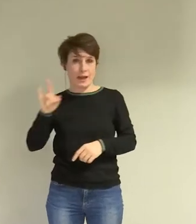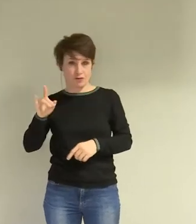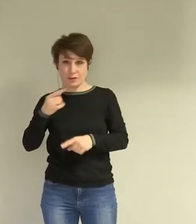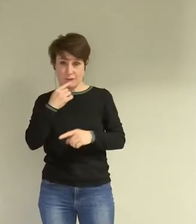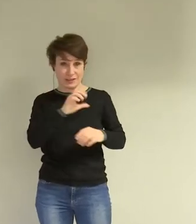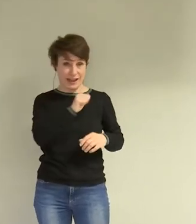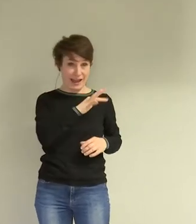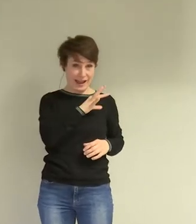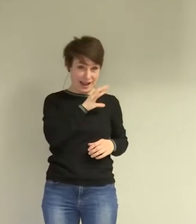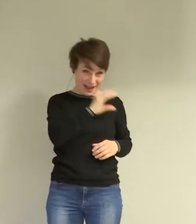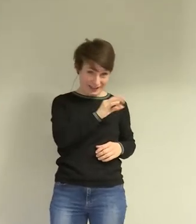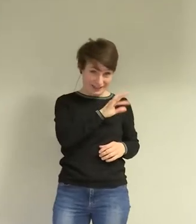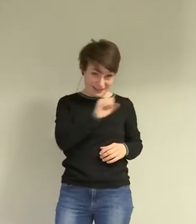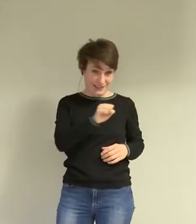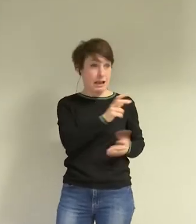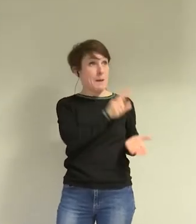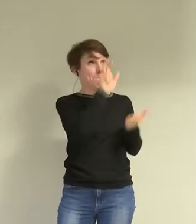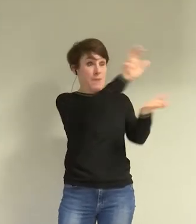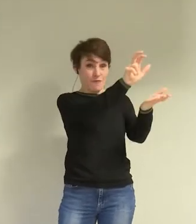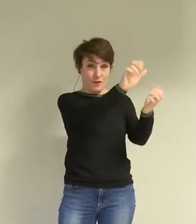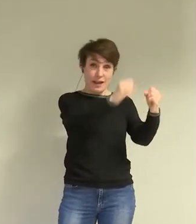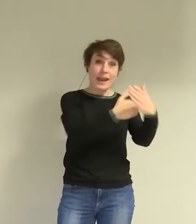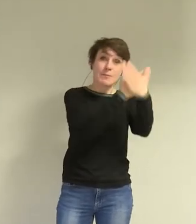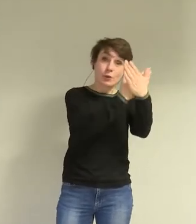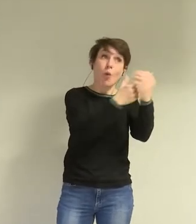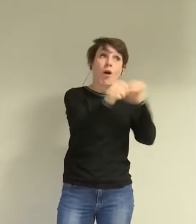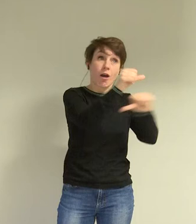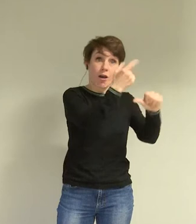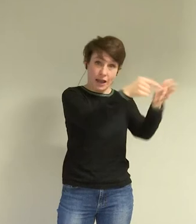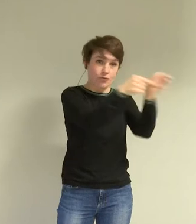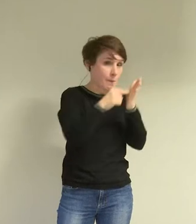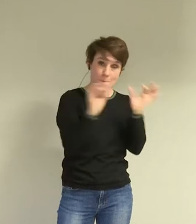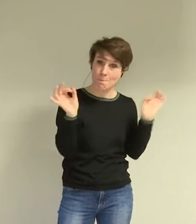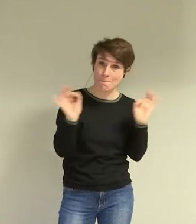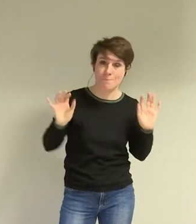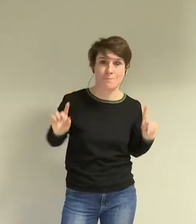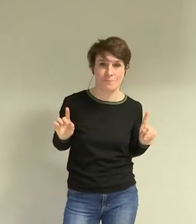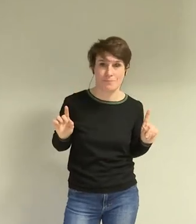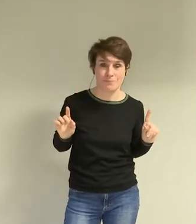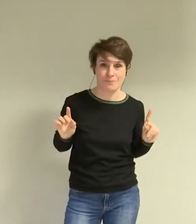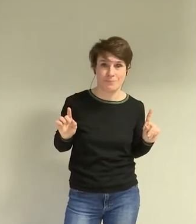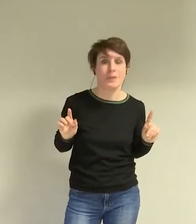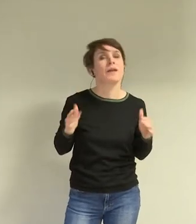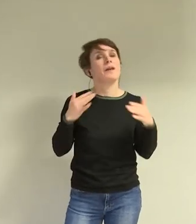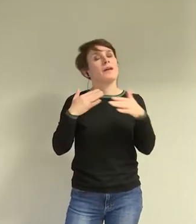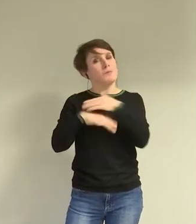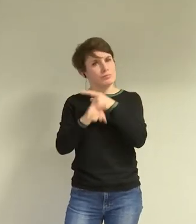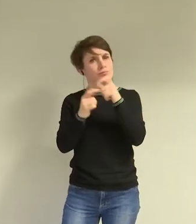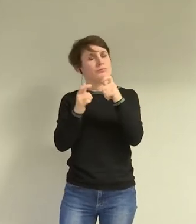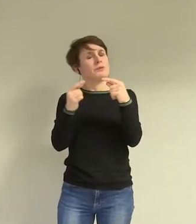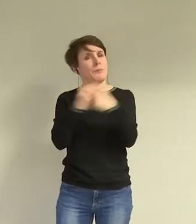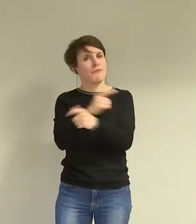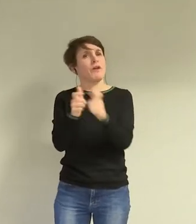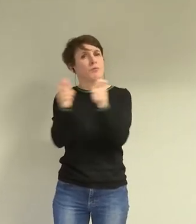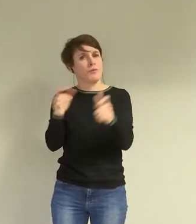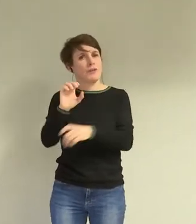métropole sans aucune compensation financière pour la ville en ce qui concerne les sem par contre